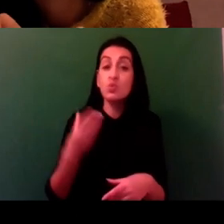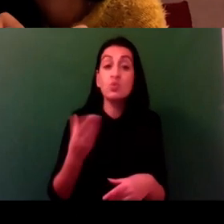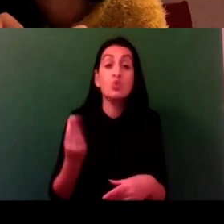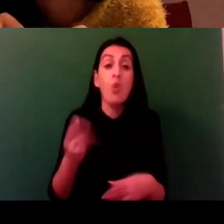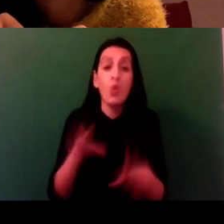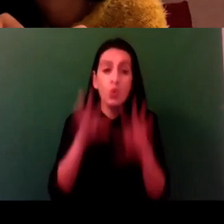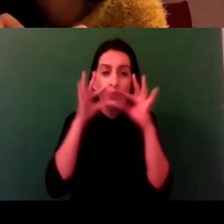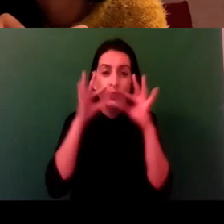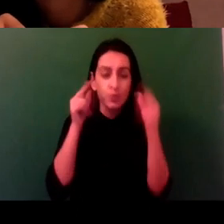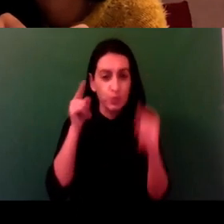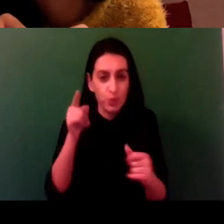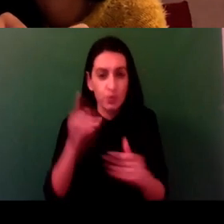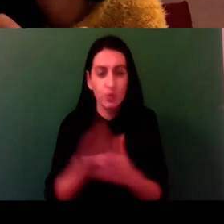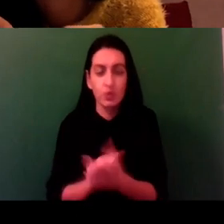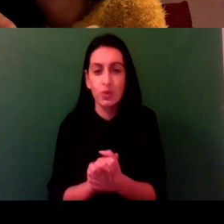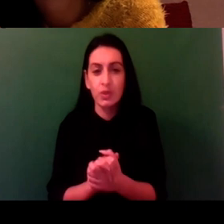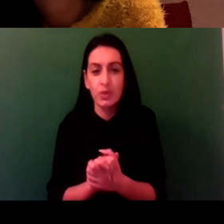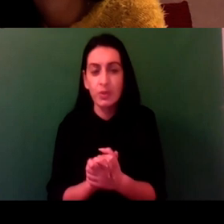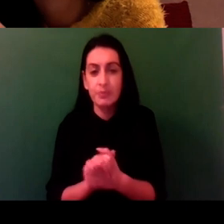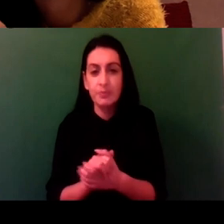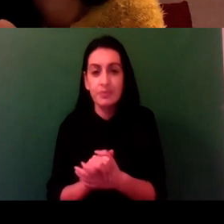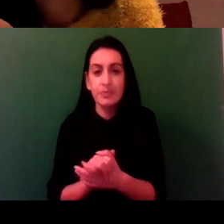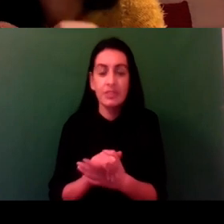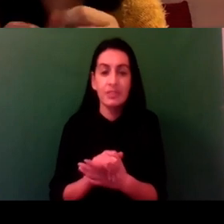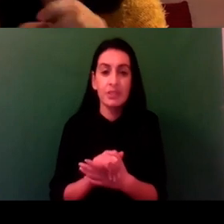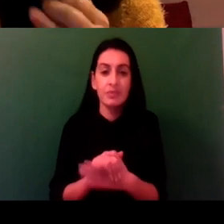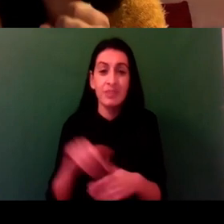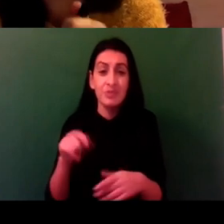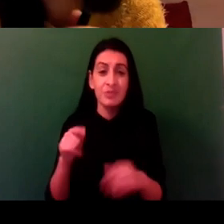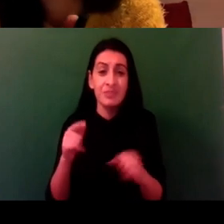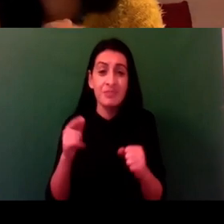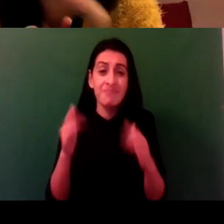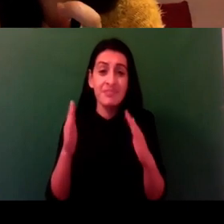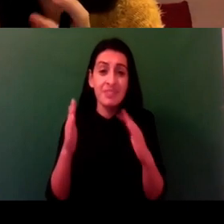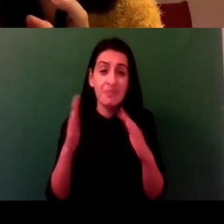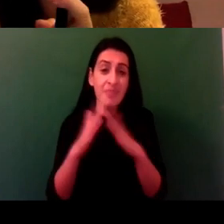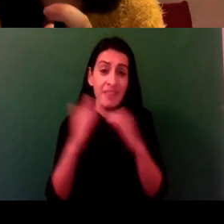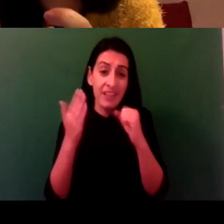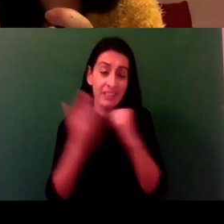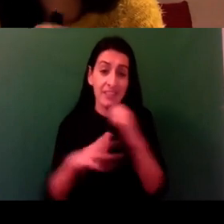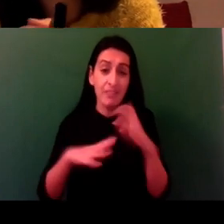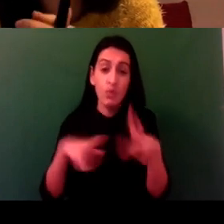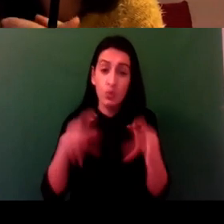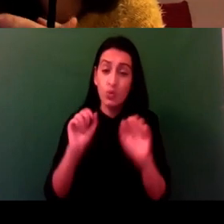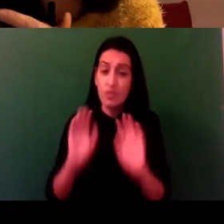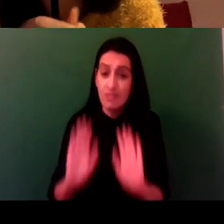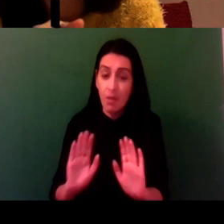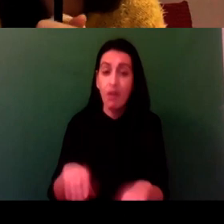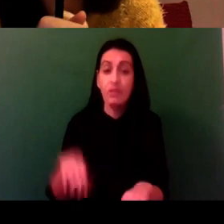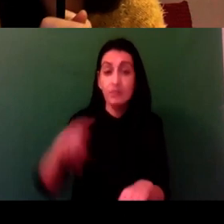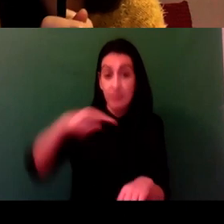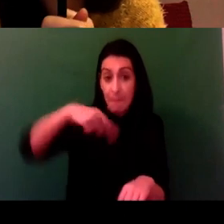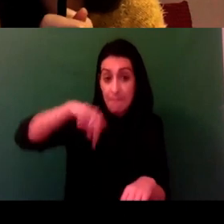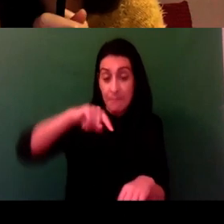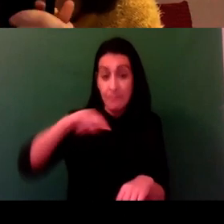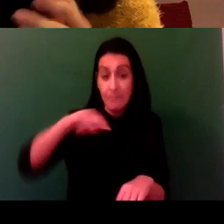daralma hissiyatını yaşarken bir taraftan da fazlasıyla kentsel mekanlara dair, kentsel politikalara dair kararları nasıl